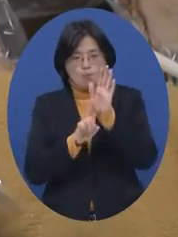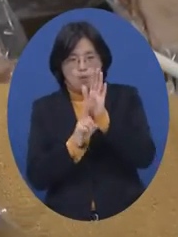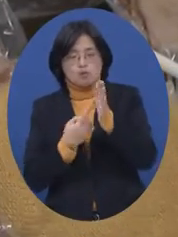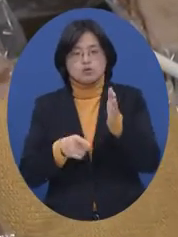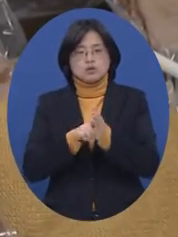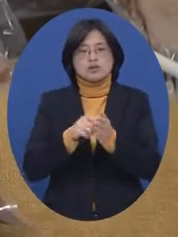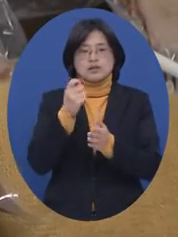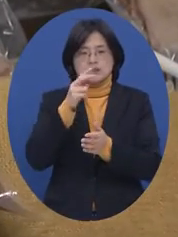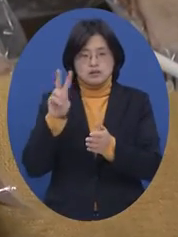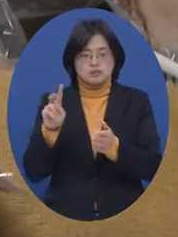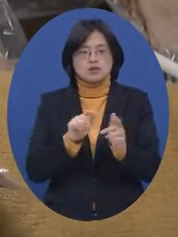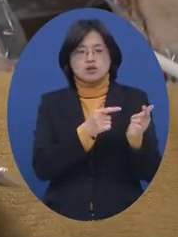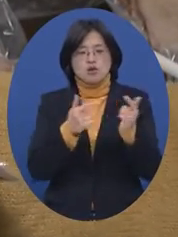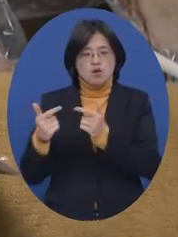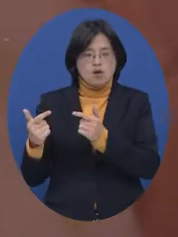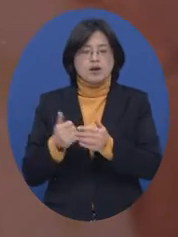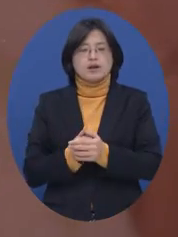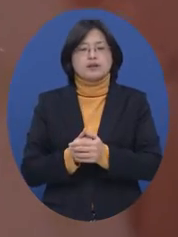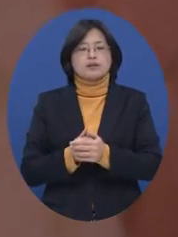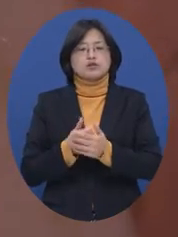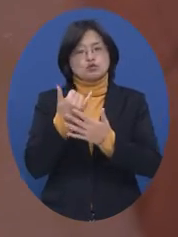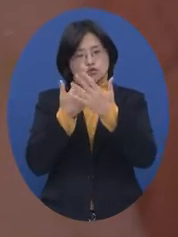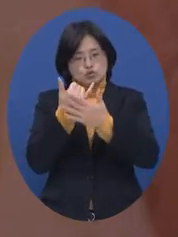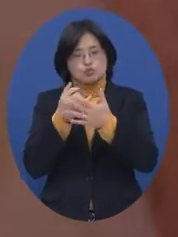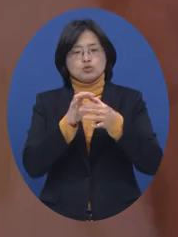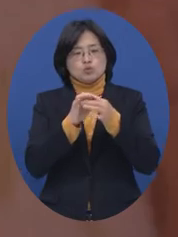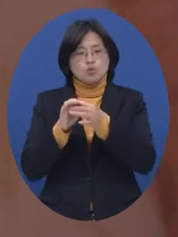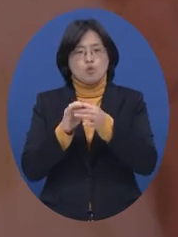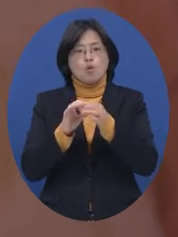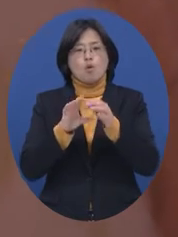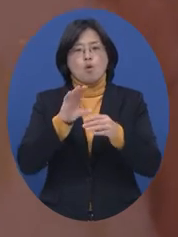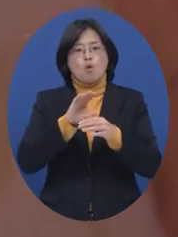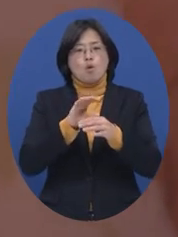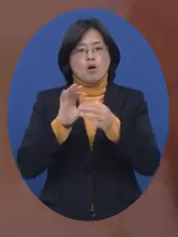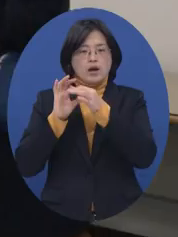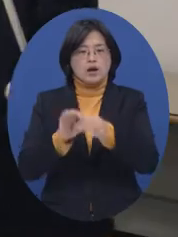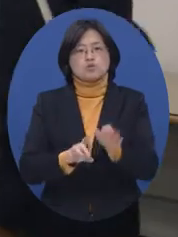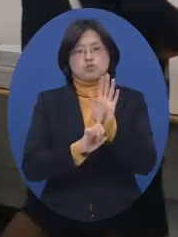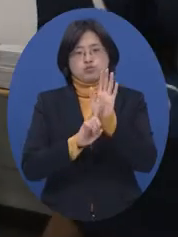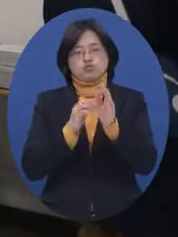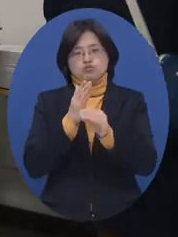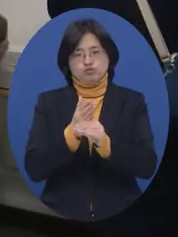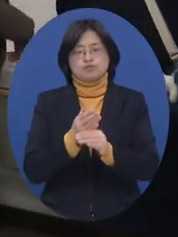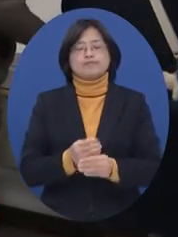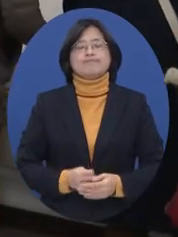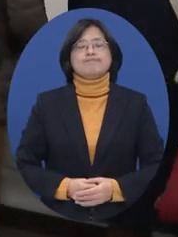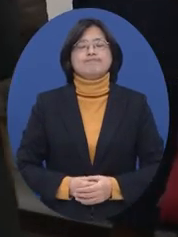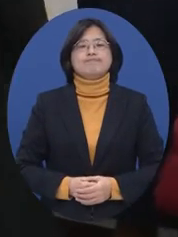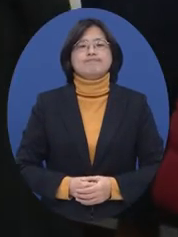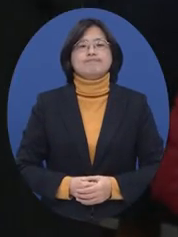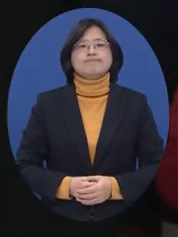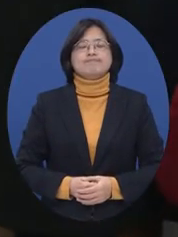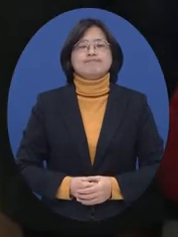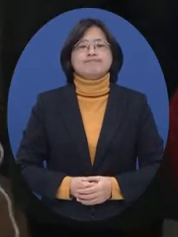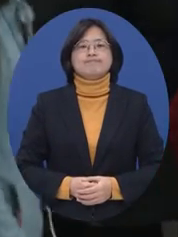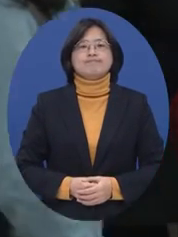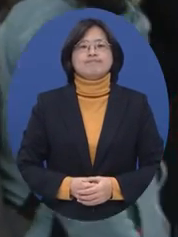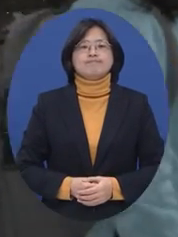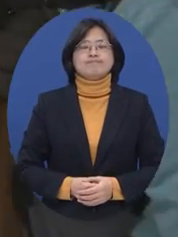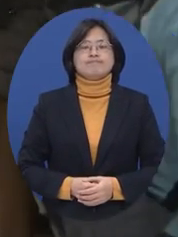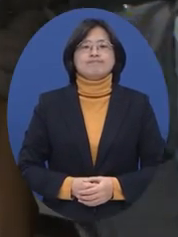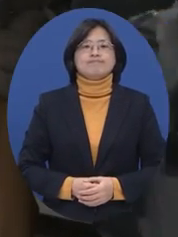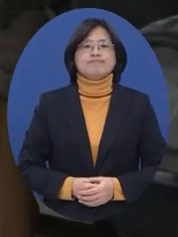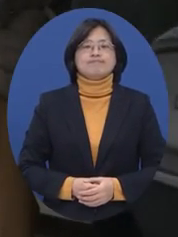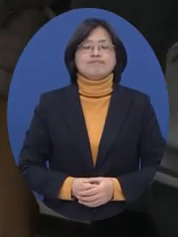TV와 집버스, SNS, 유튜브 등을 통한 홍보를 이어나갈 계획입니다. 경기 GTV 최창순입니다.